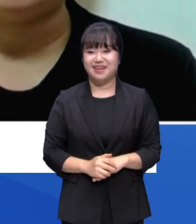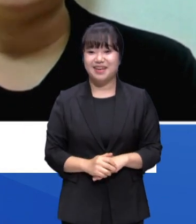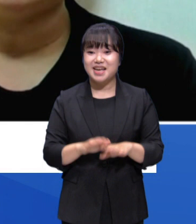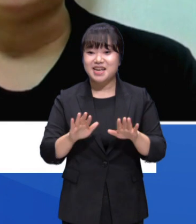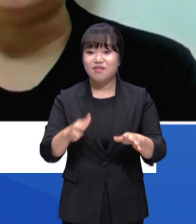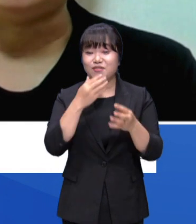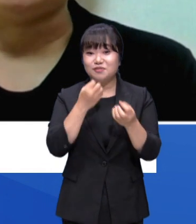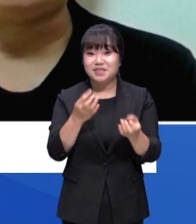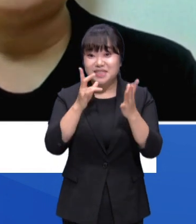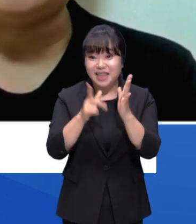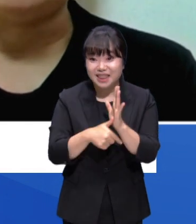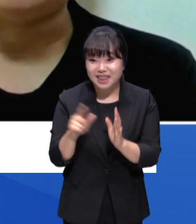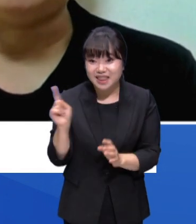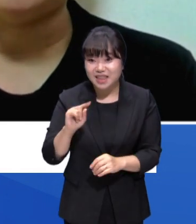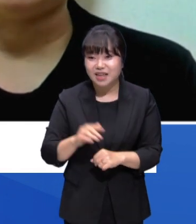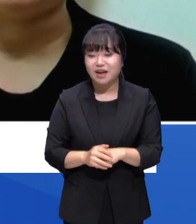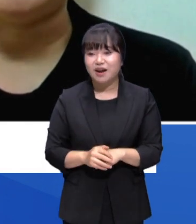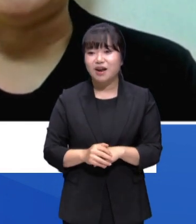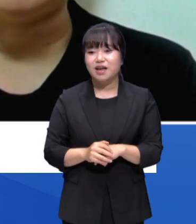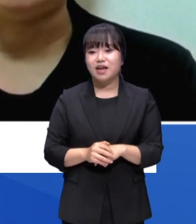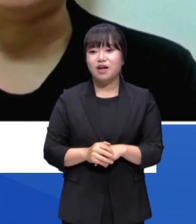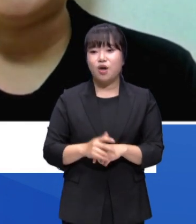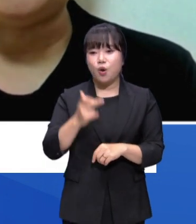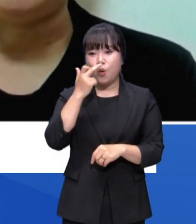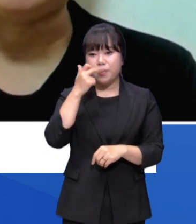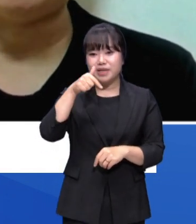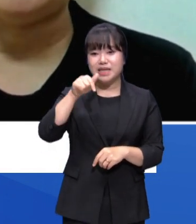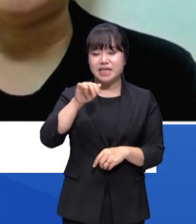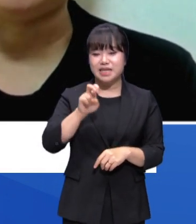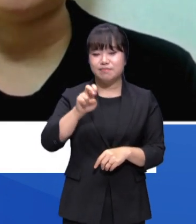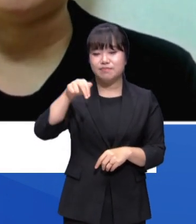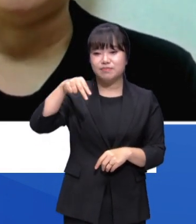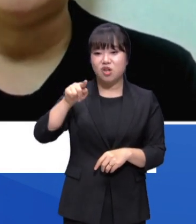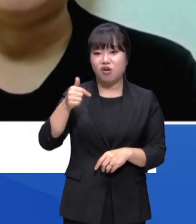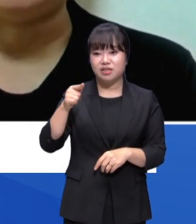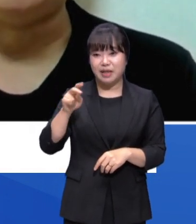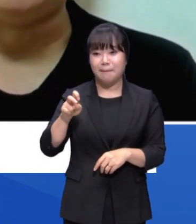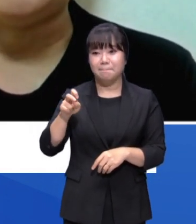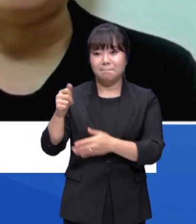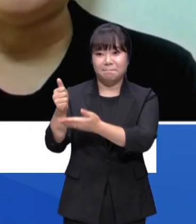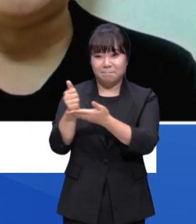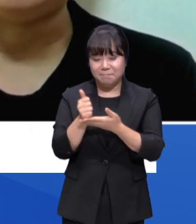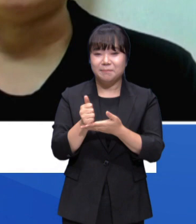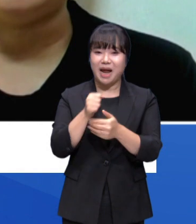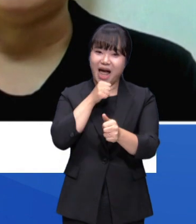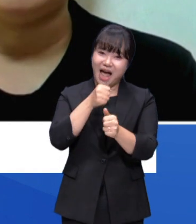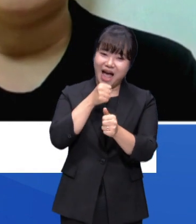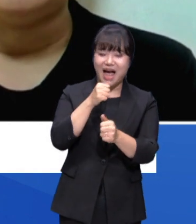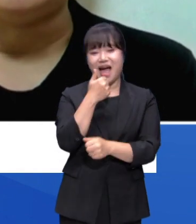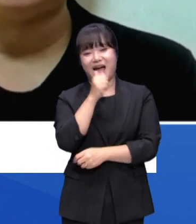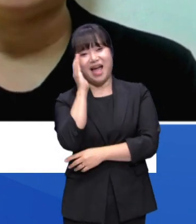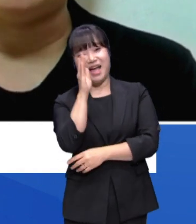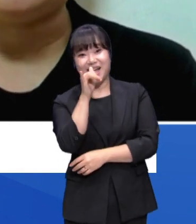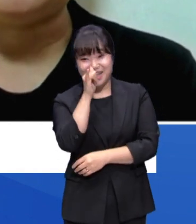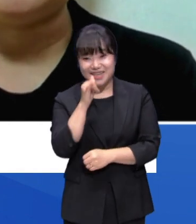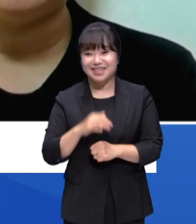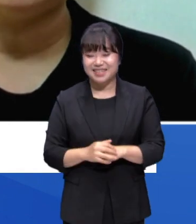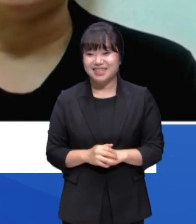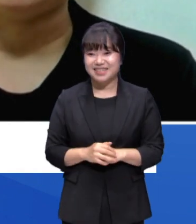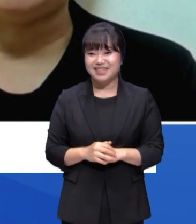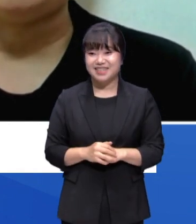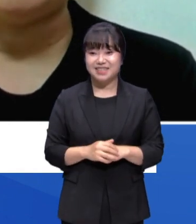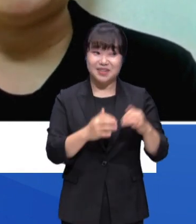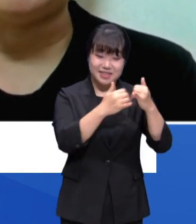이번 축제는 특히 또 코미디언 김성남 씨가 또 사회로 참여를 하셔서 주민들과 함께하시고요. 지역의